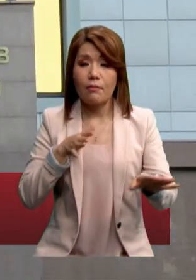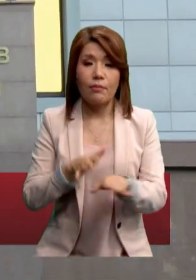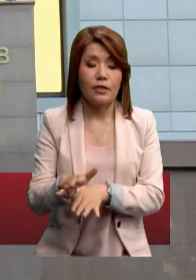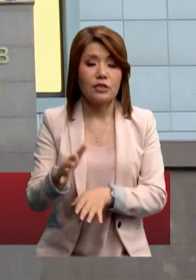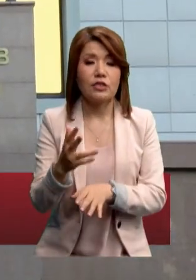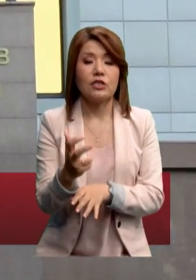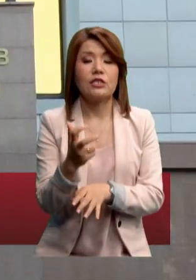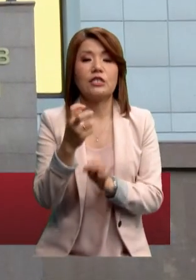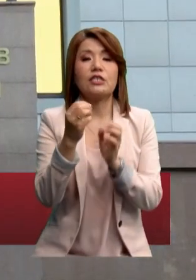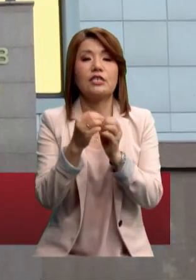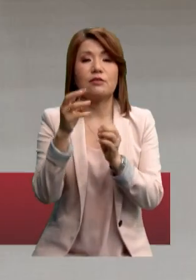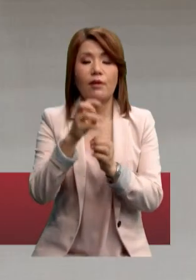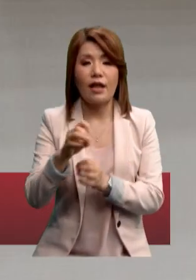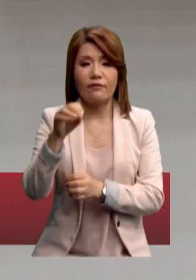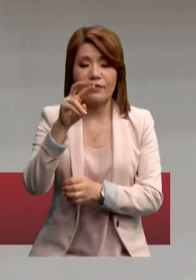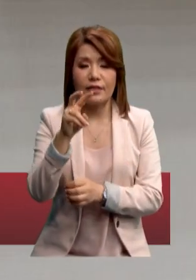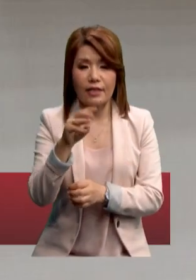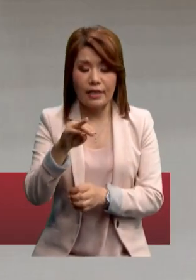на 310 миллиардов тенге.